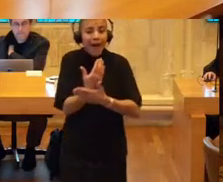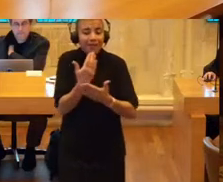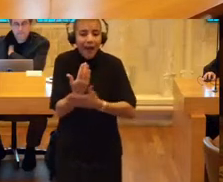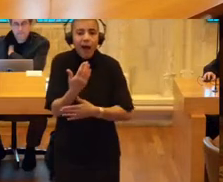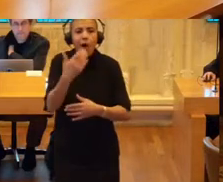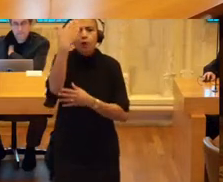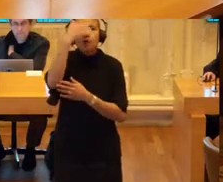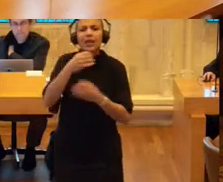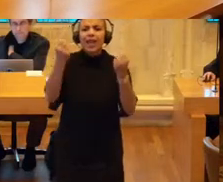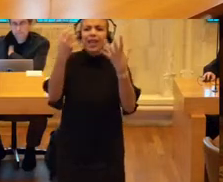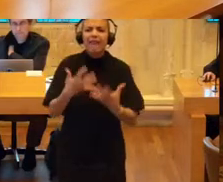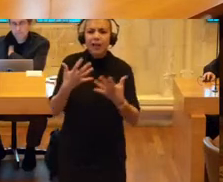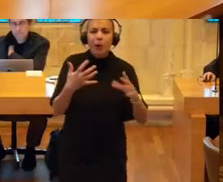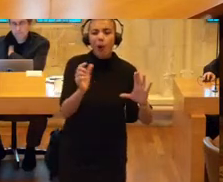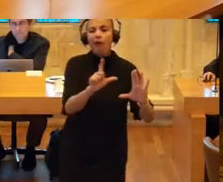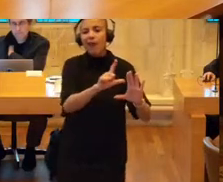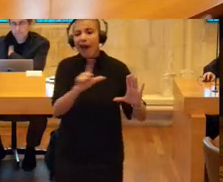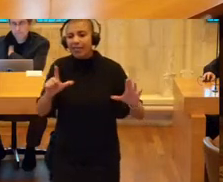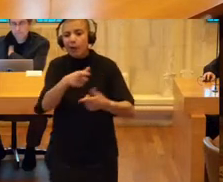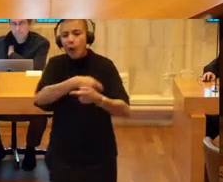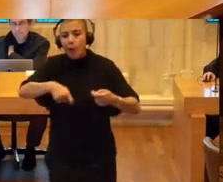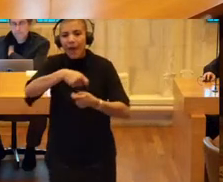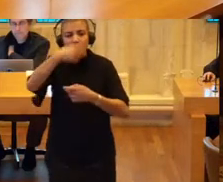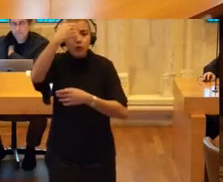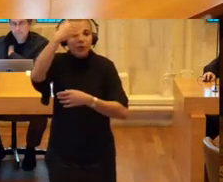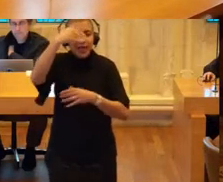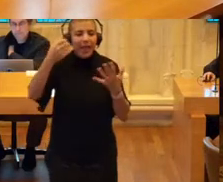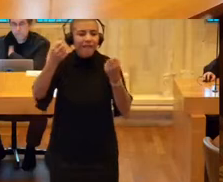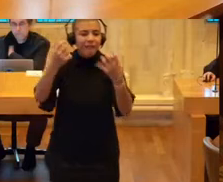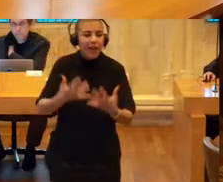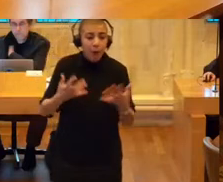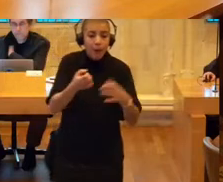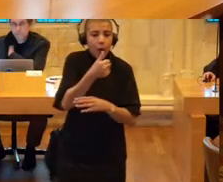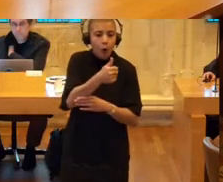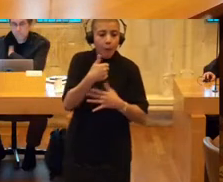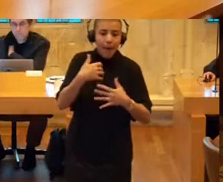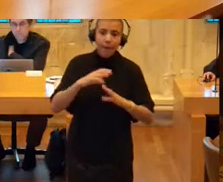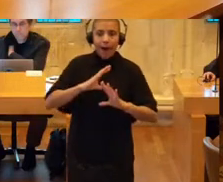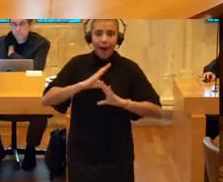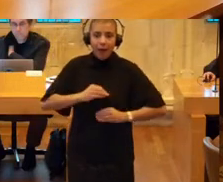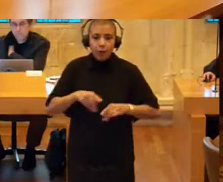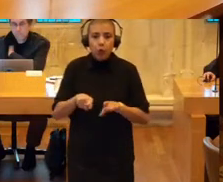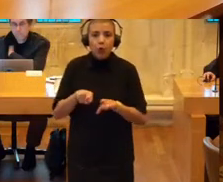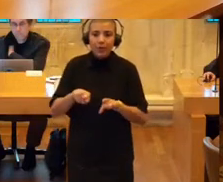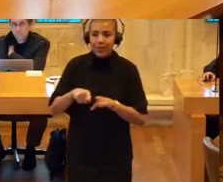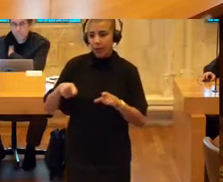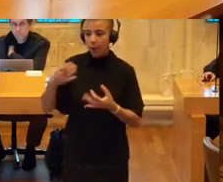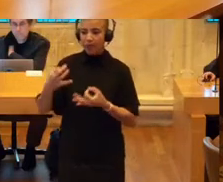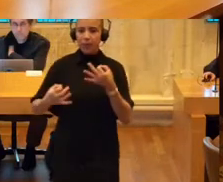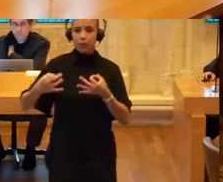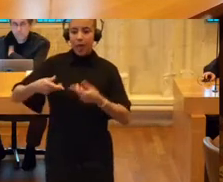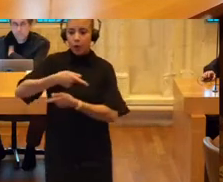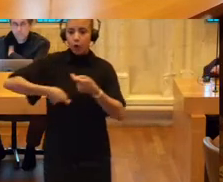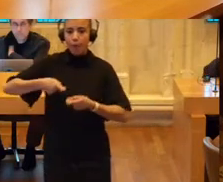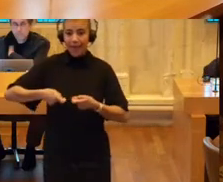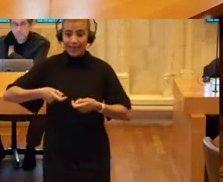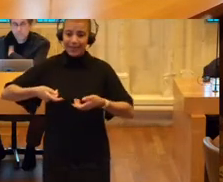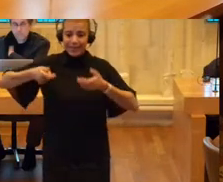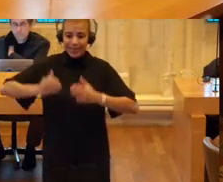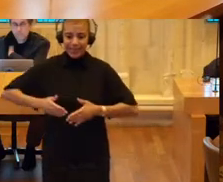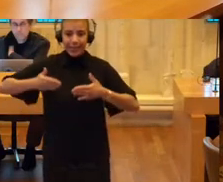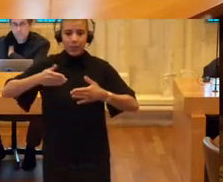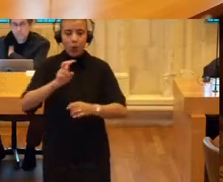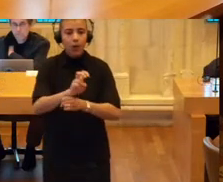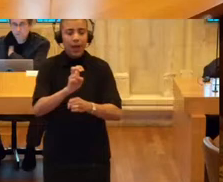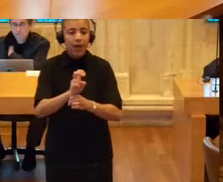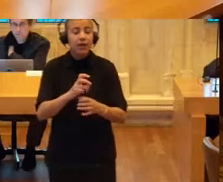commerce étaient effectivement soulagés aussi par la décision du tribunal de commerce de maintenir le... Monsieur Le